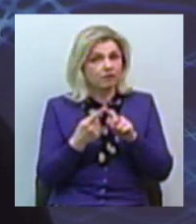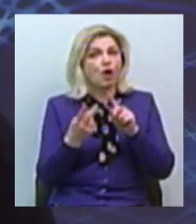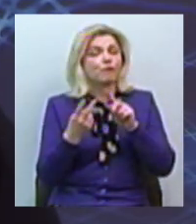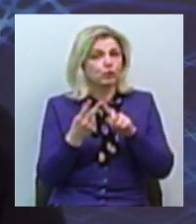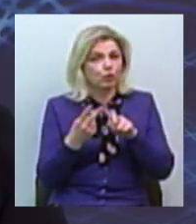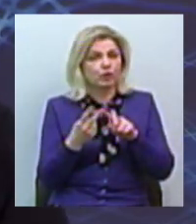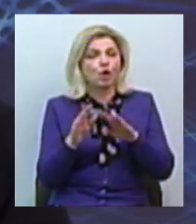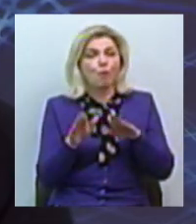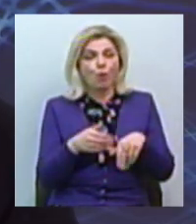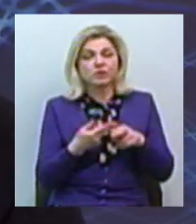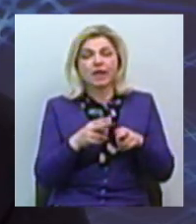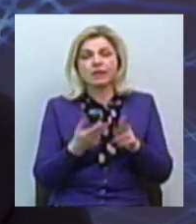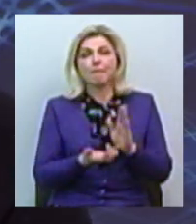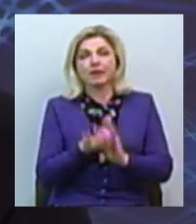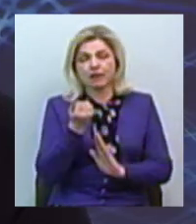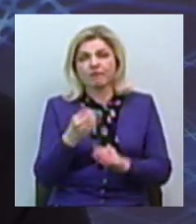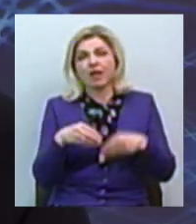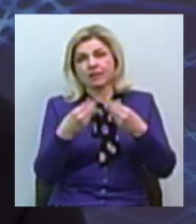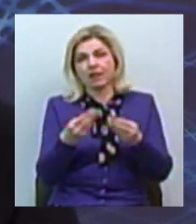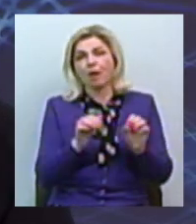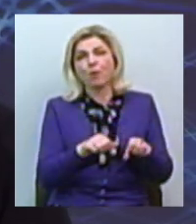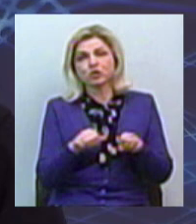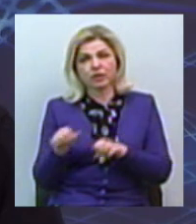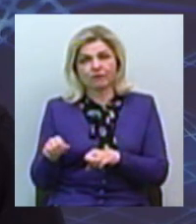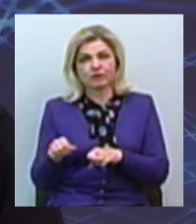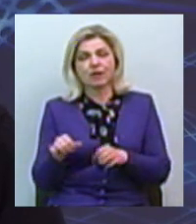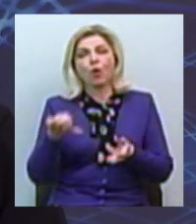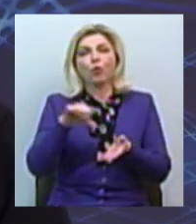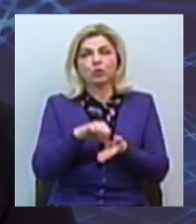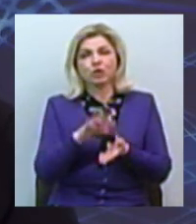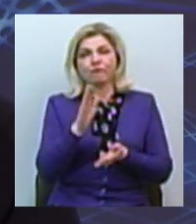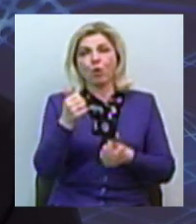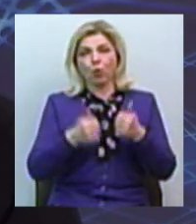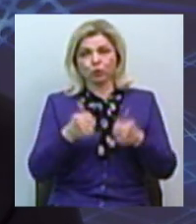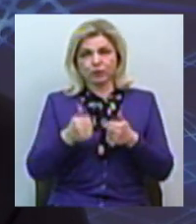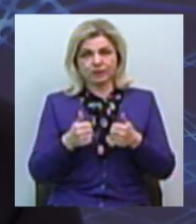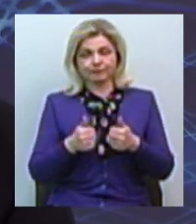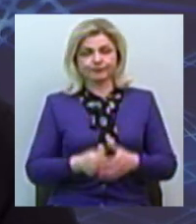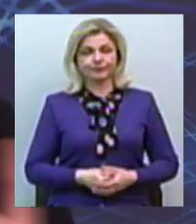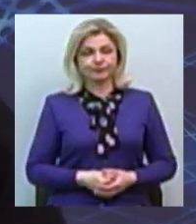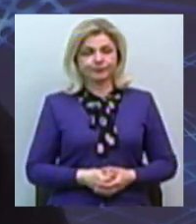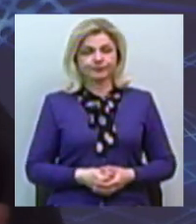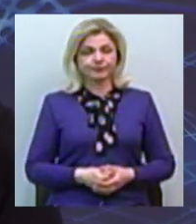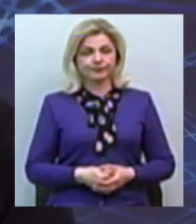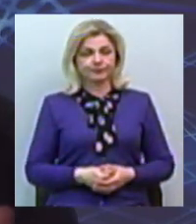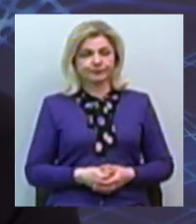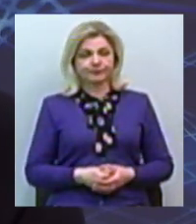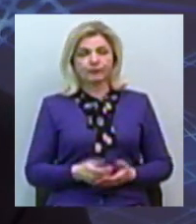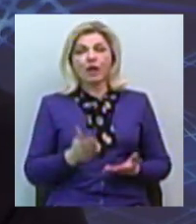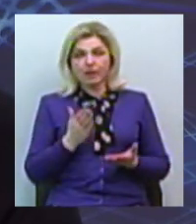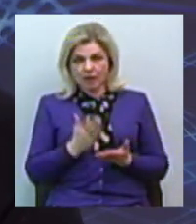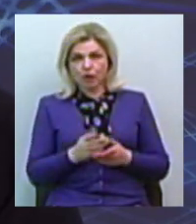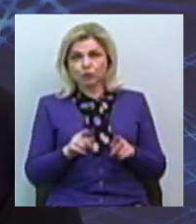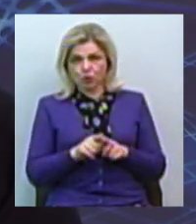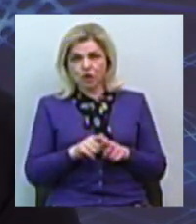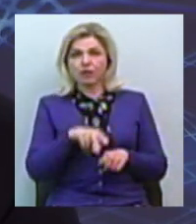менторської підтримки ми їм даємо можливість взяти участь у конкурсі, в якому теж є нагорода кеш,